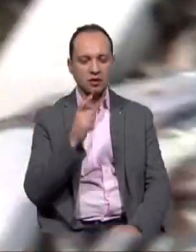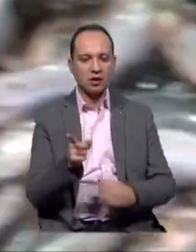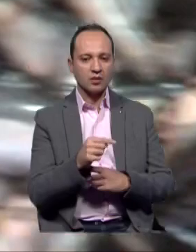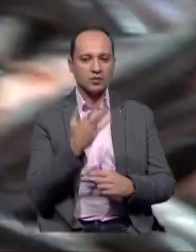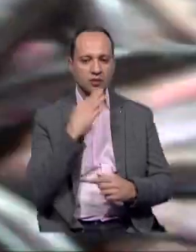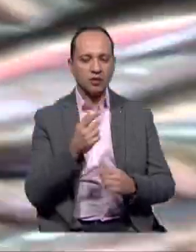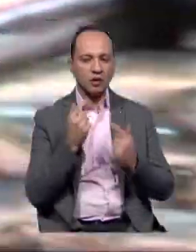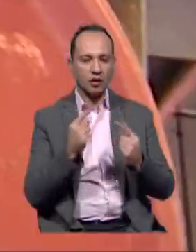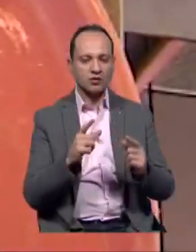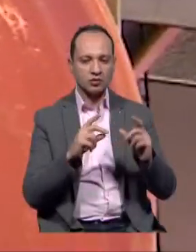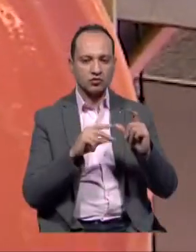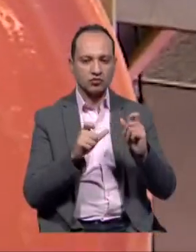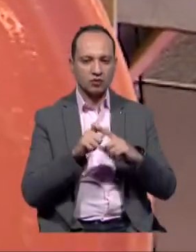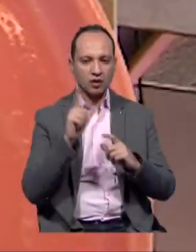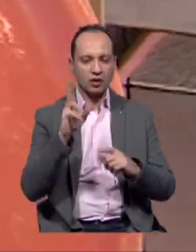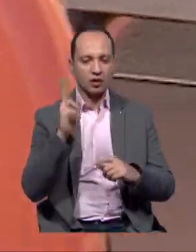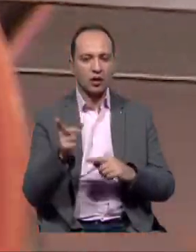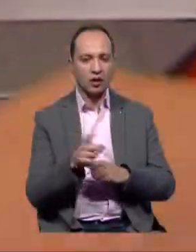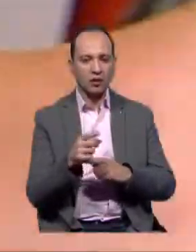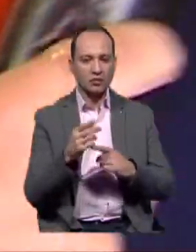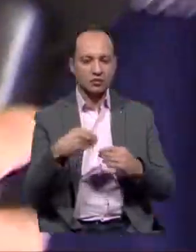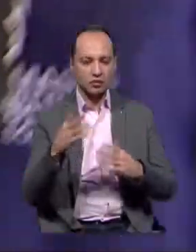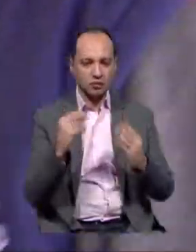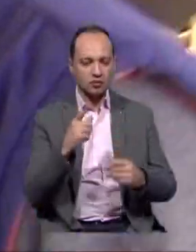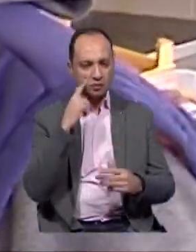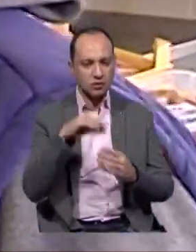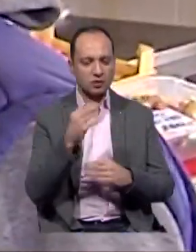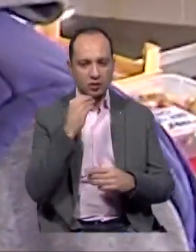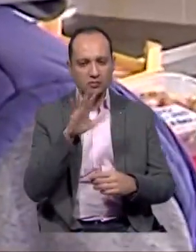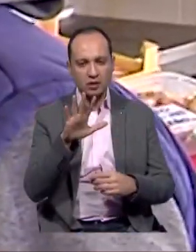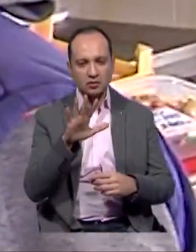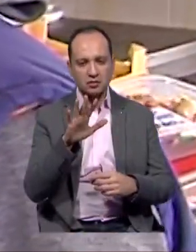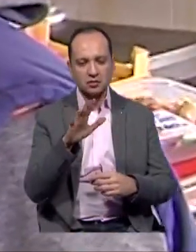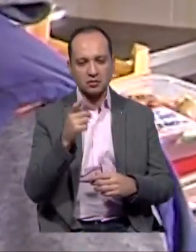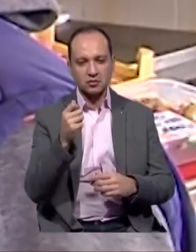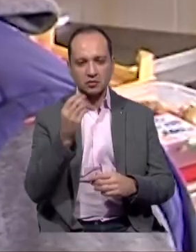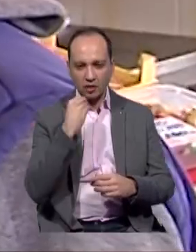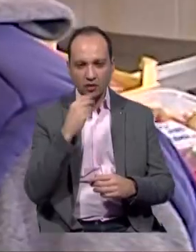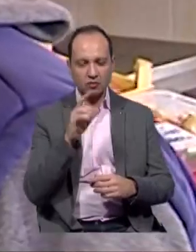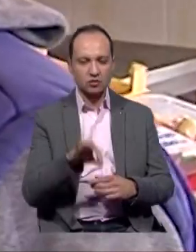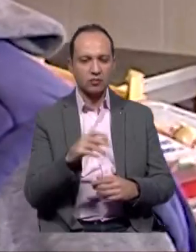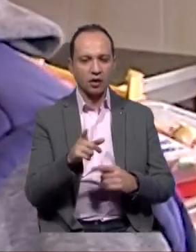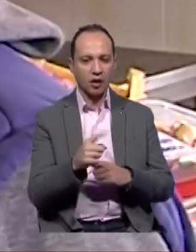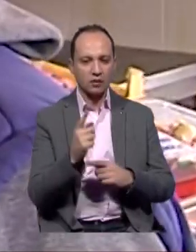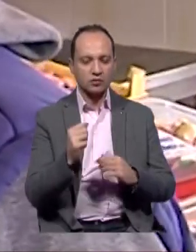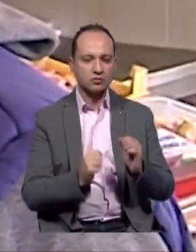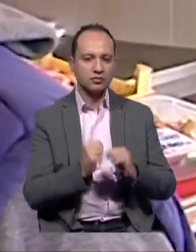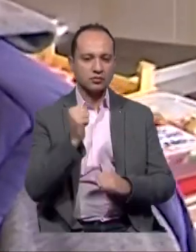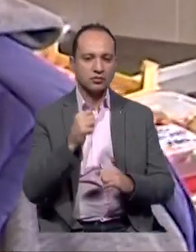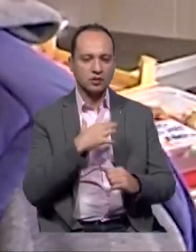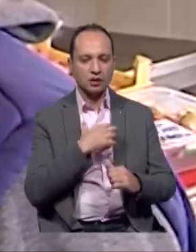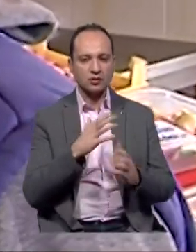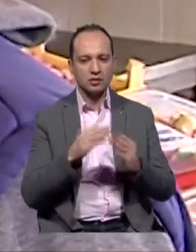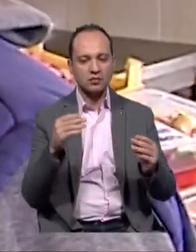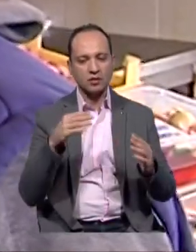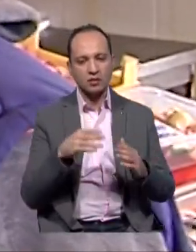yok, az. Şile tarafında bir hamsicilik oldu. Millet o zaman yedi, 5 liraya kadar hamsi düştü. Ama şu an hamsi bir anda yine yok oldu. Kendini ya